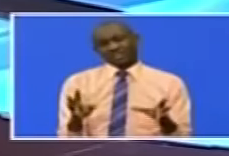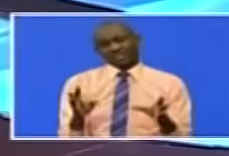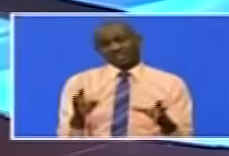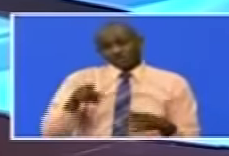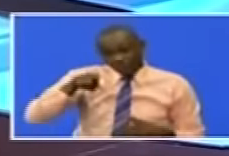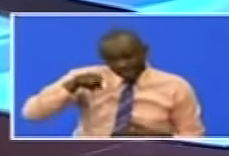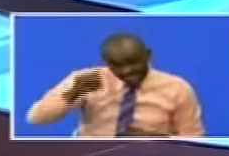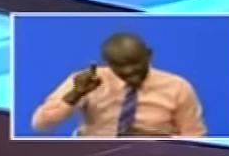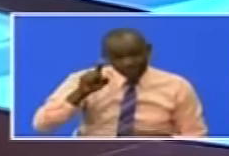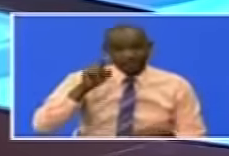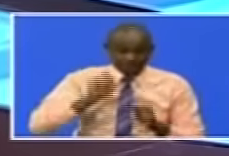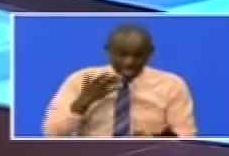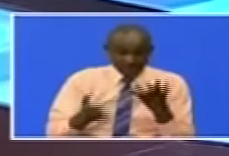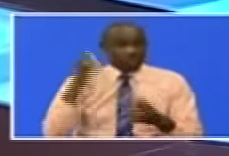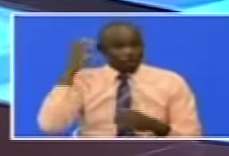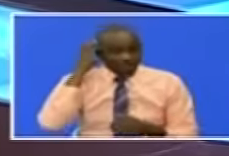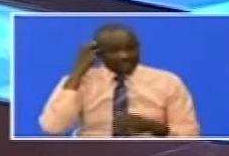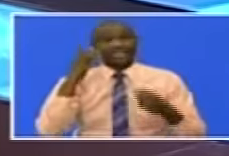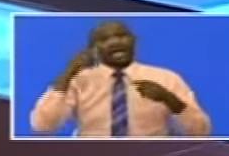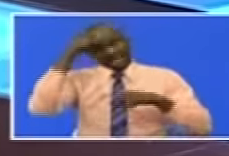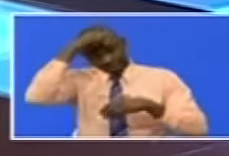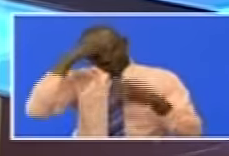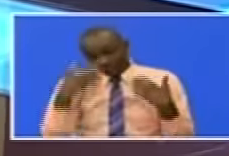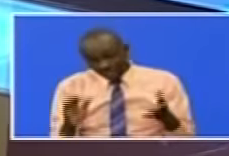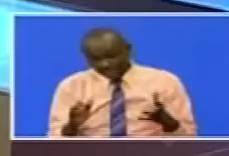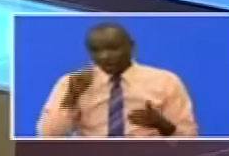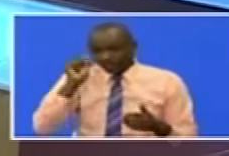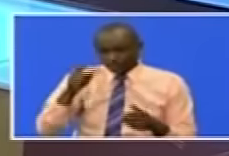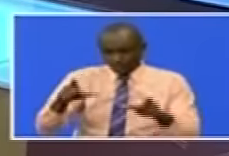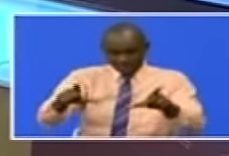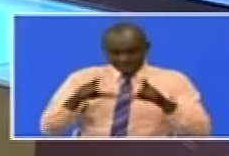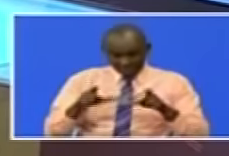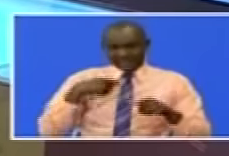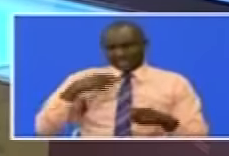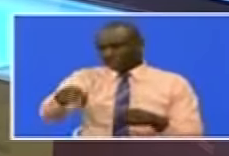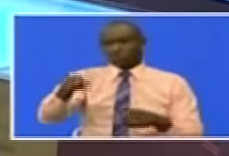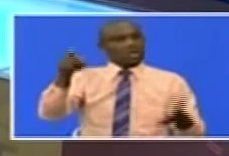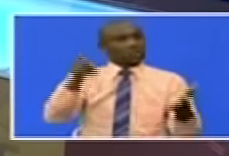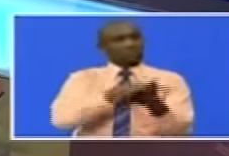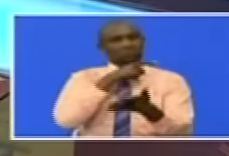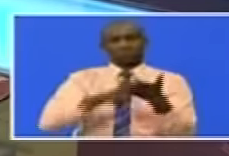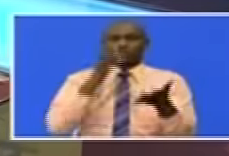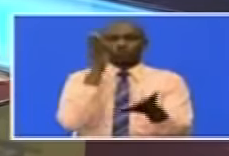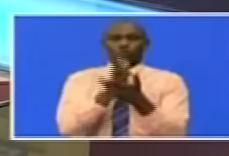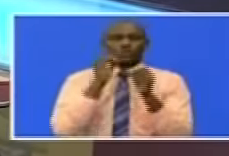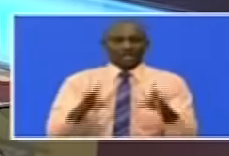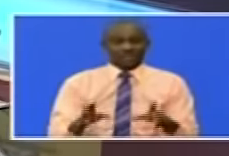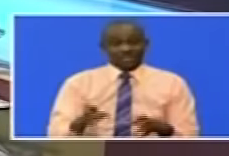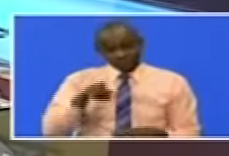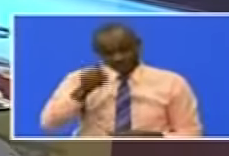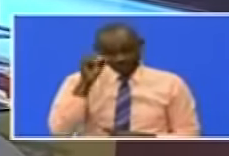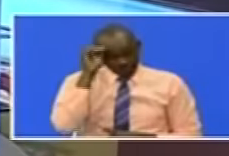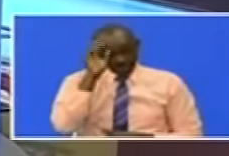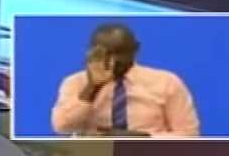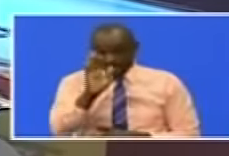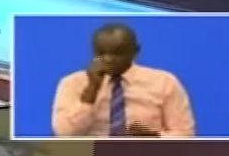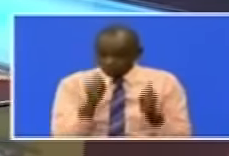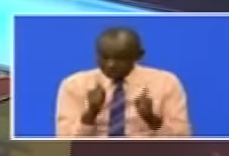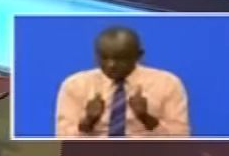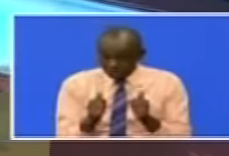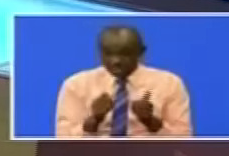ni sawa kuharamisha vyeti kutoka katika vyuo mbalimbali baada ya kuhitimu? Tuma maoni yako ukianza na neno ndio au